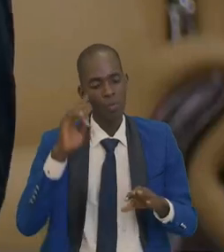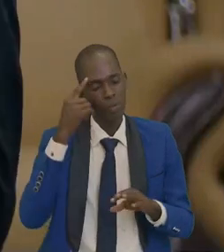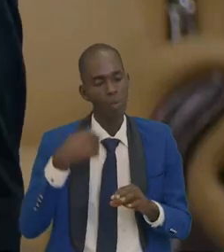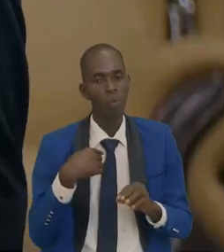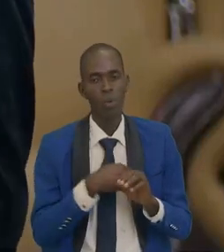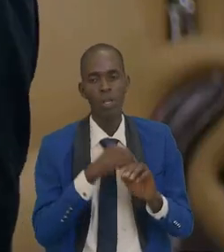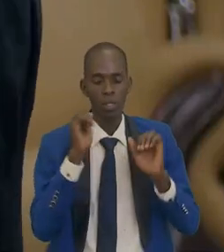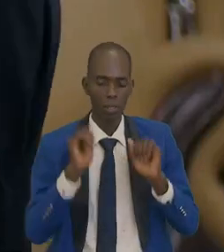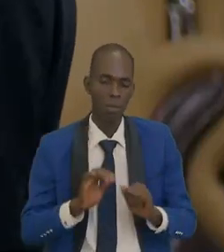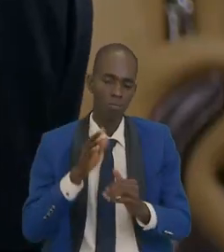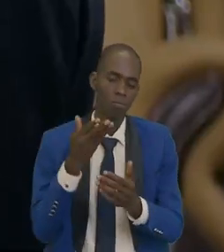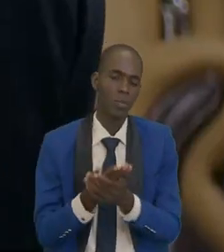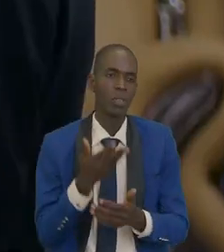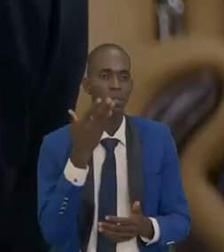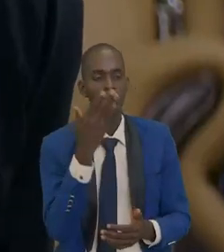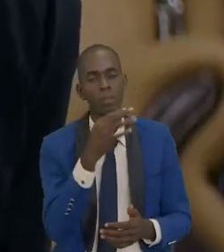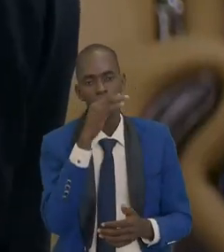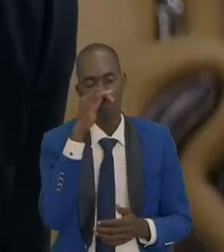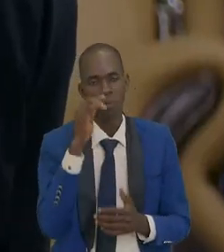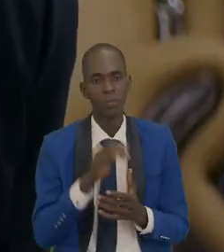pourrai atteindre le rivage.